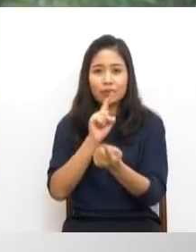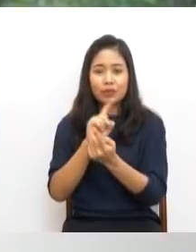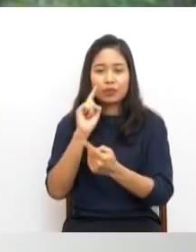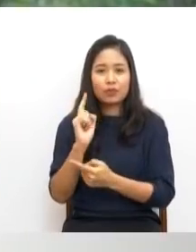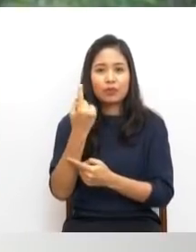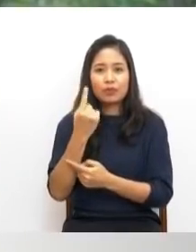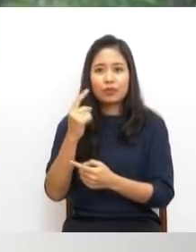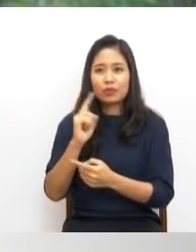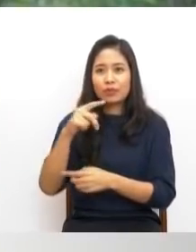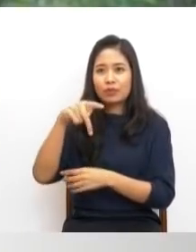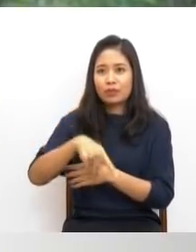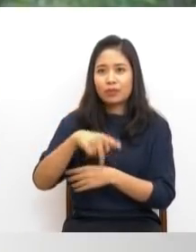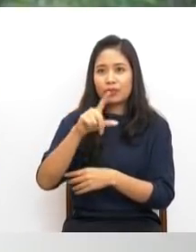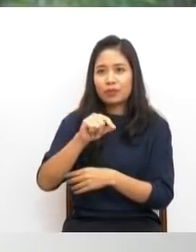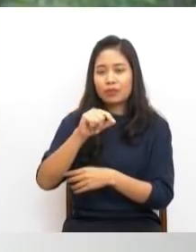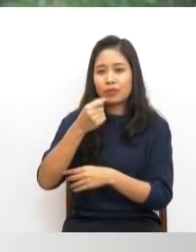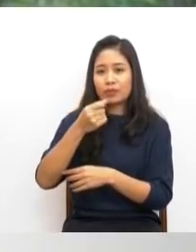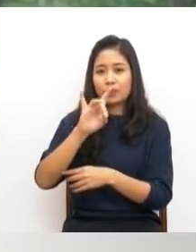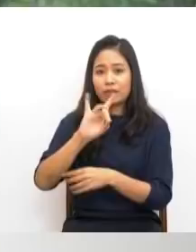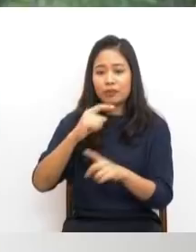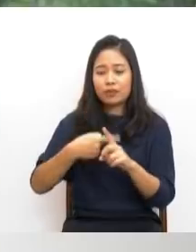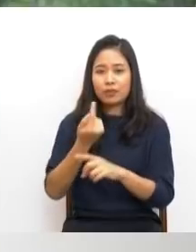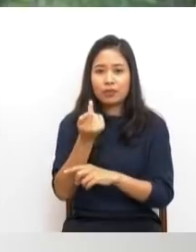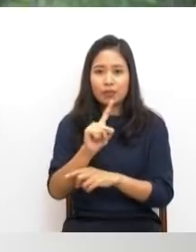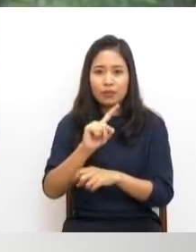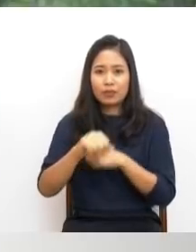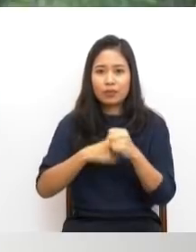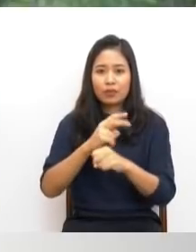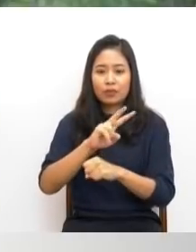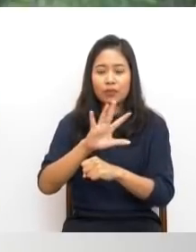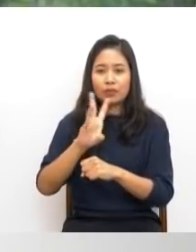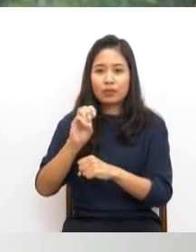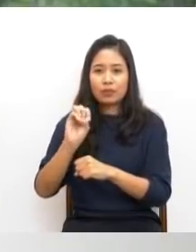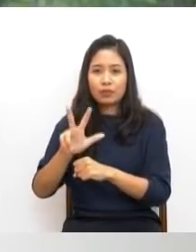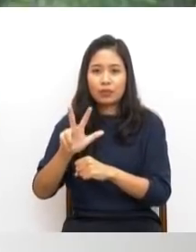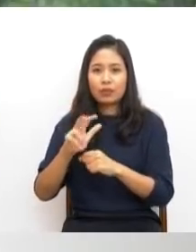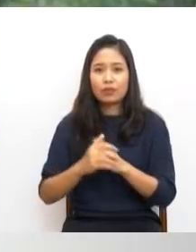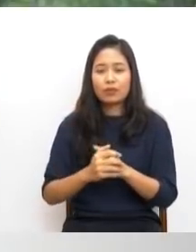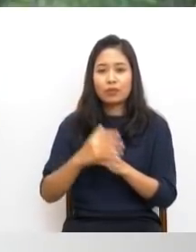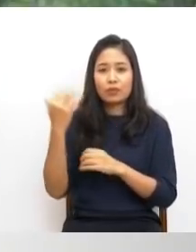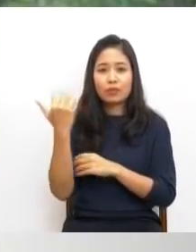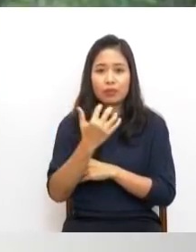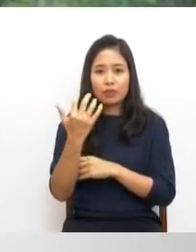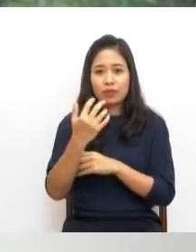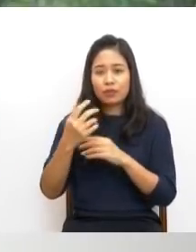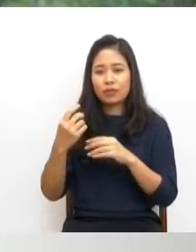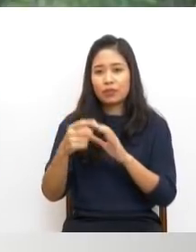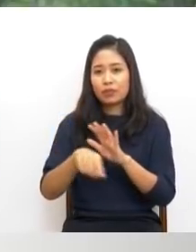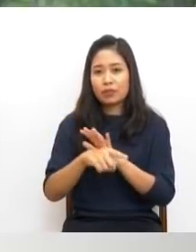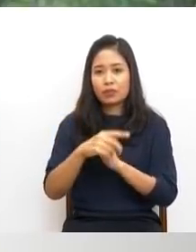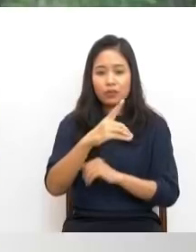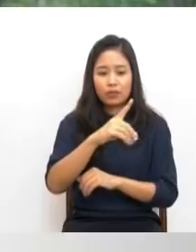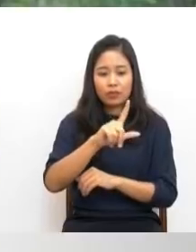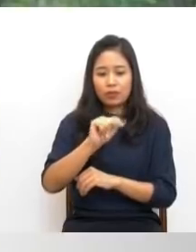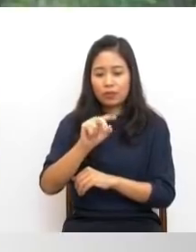ครั้งค่ะในวันพุธที่18พฤศจิกายนพุทธศักราช2563ทางสถานีโทรทัศน์การศึกษาทางไกลผ่านดาวเทียม